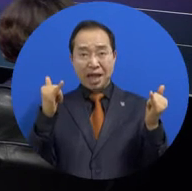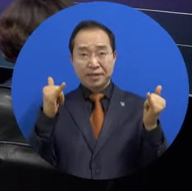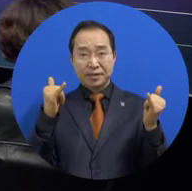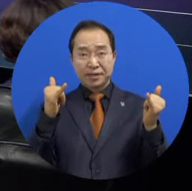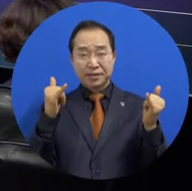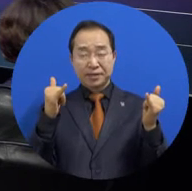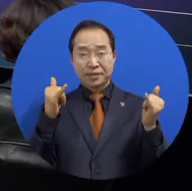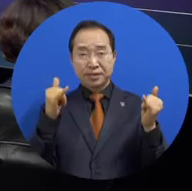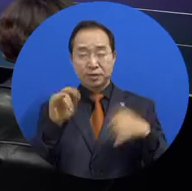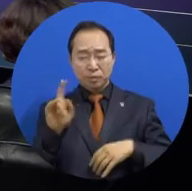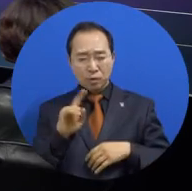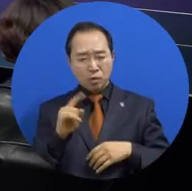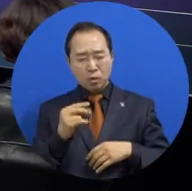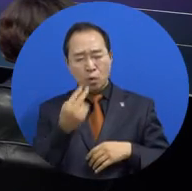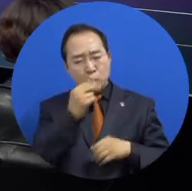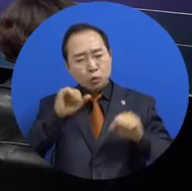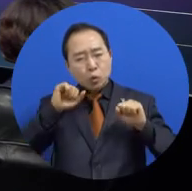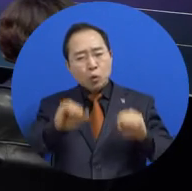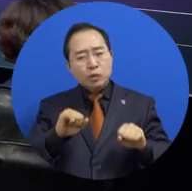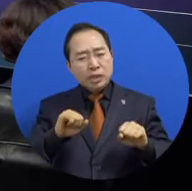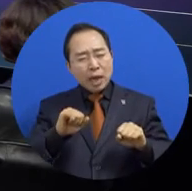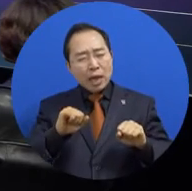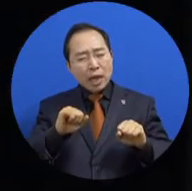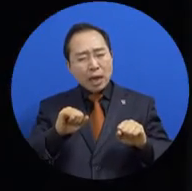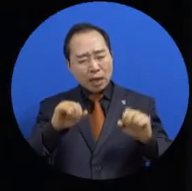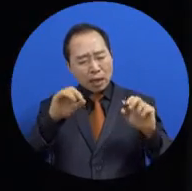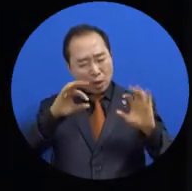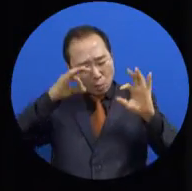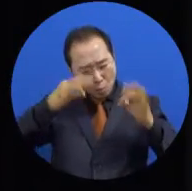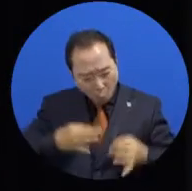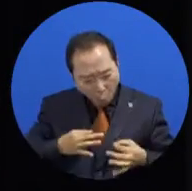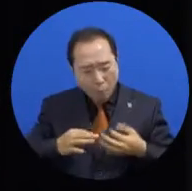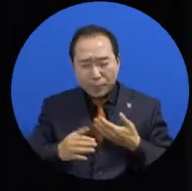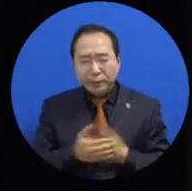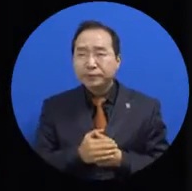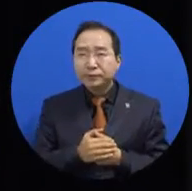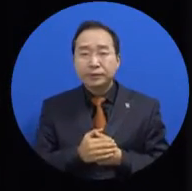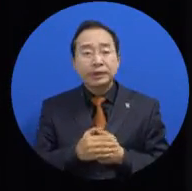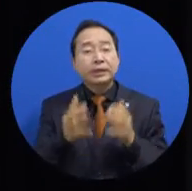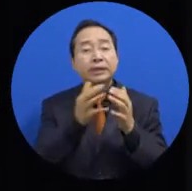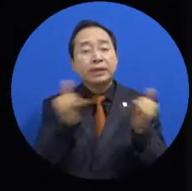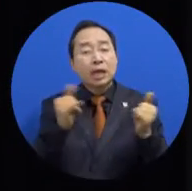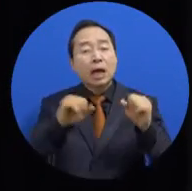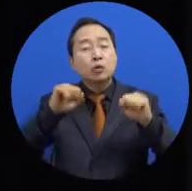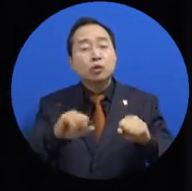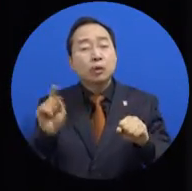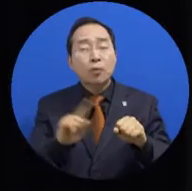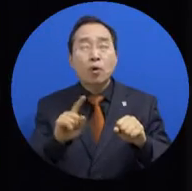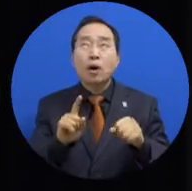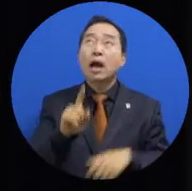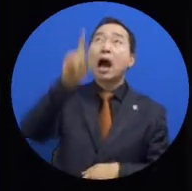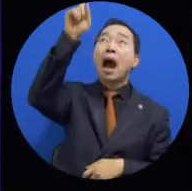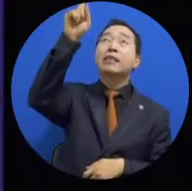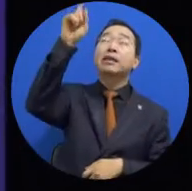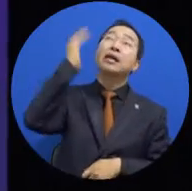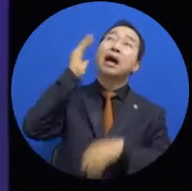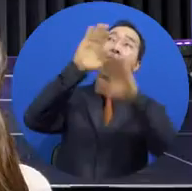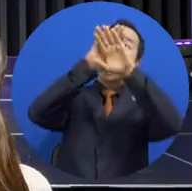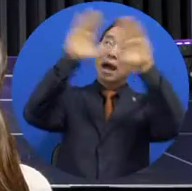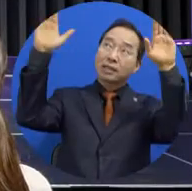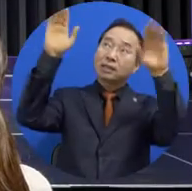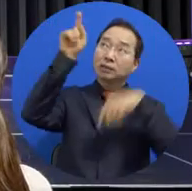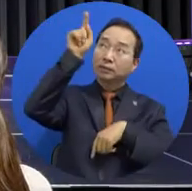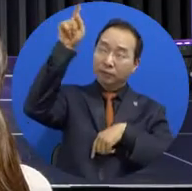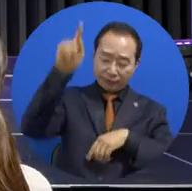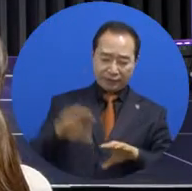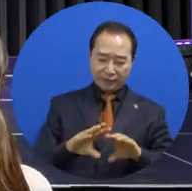인간의 그 존재의 상태로 돌아가 보면 인간은 하늘과 땅 사이의 존재라고 하는 게 등장을 해요.